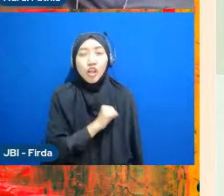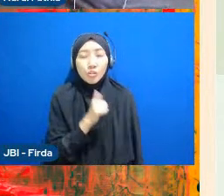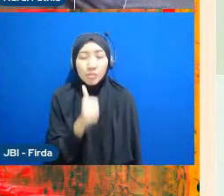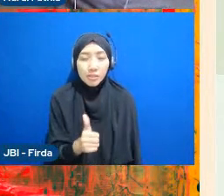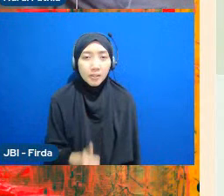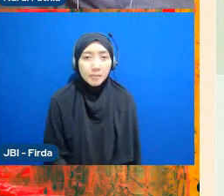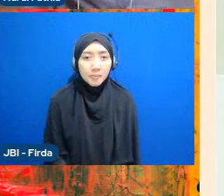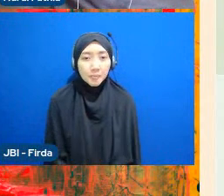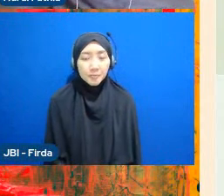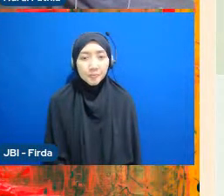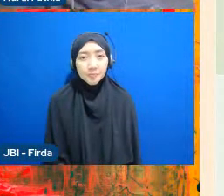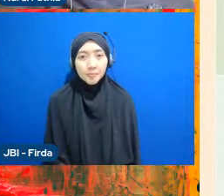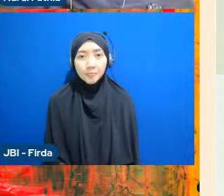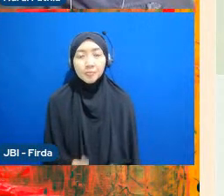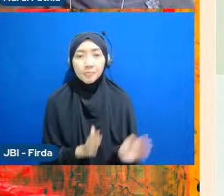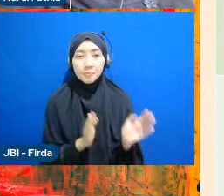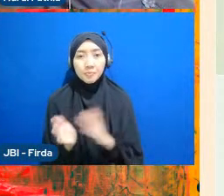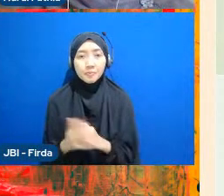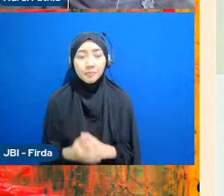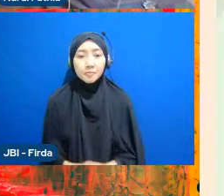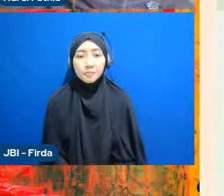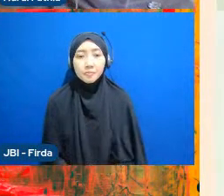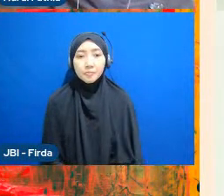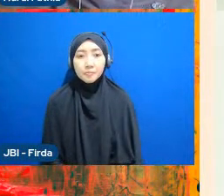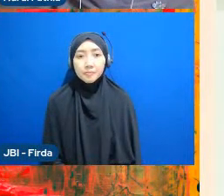Oke, slide selanjutnya.